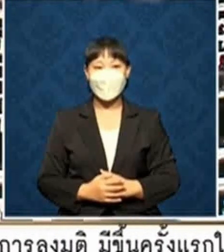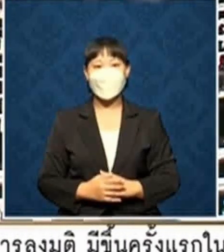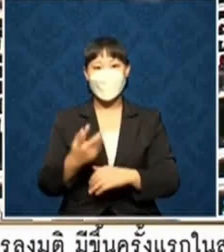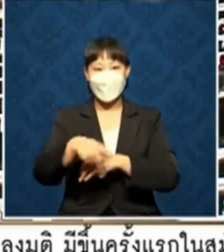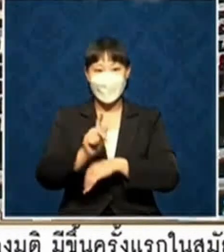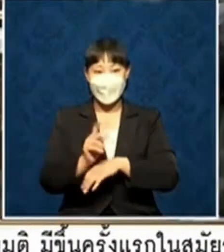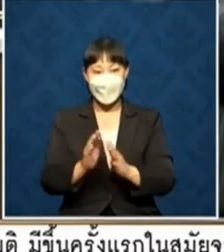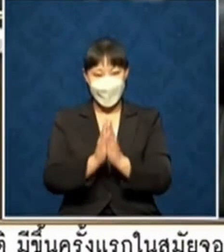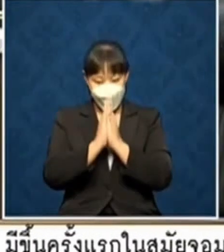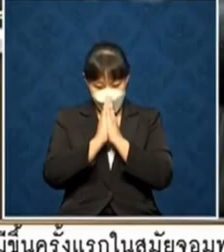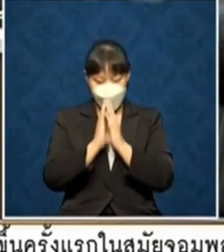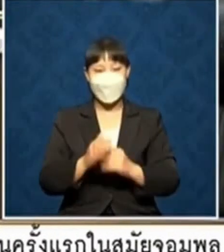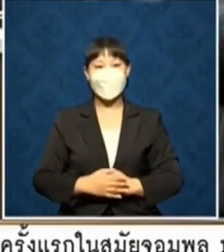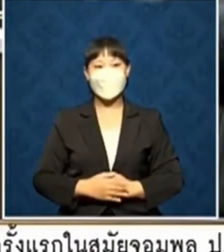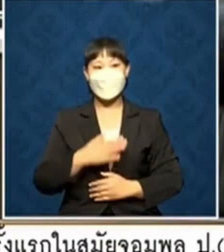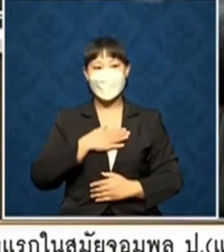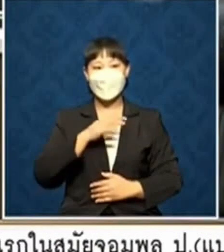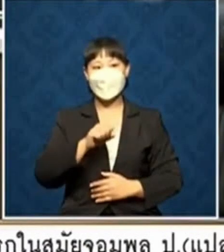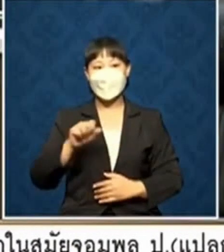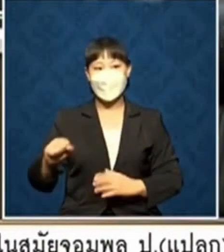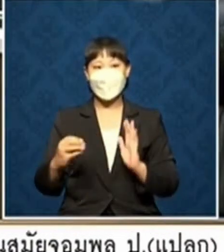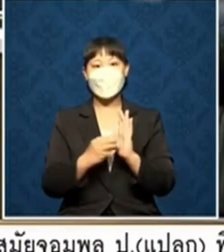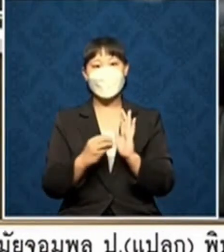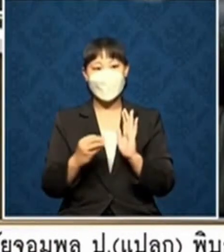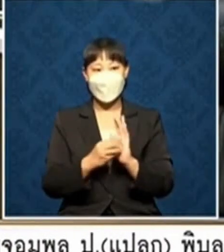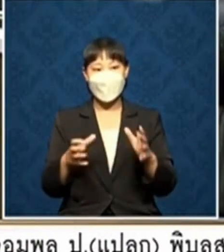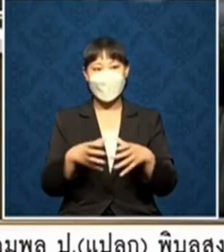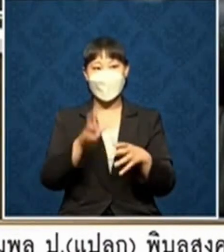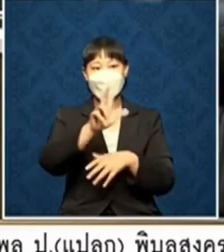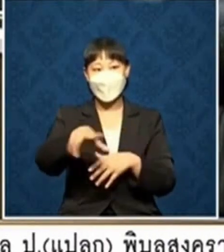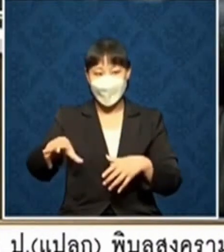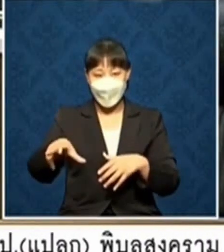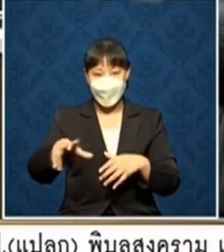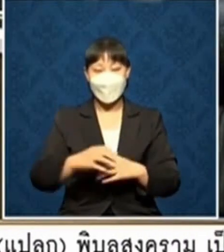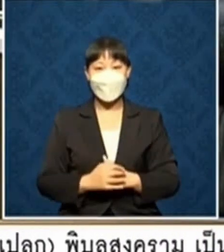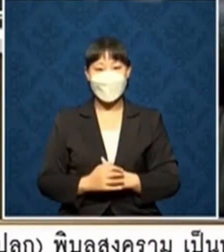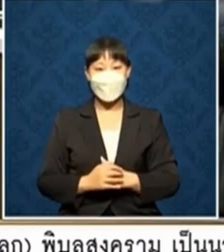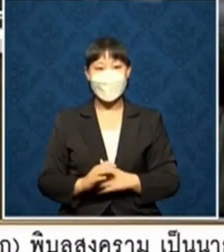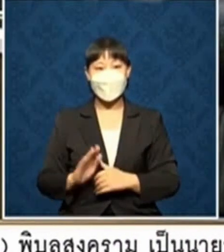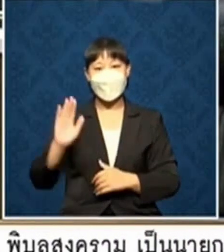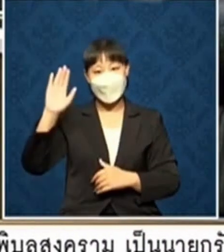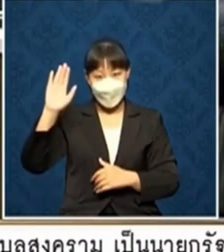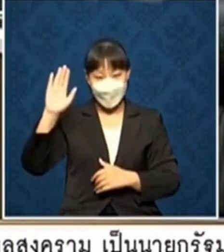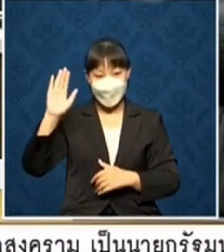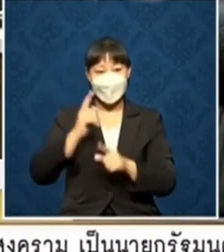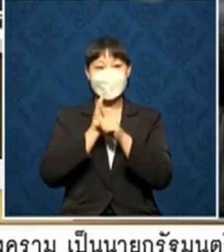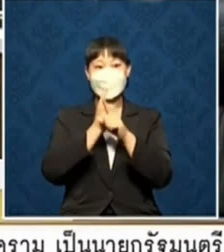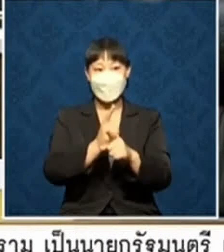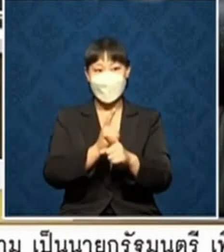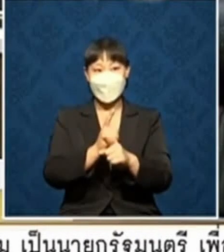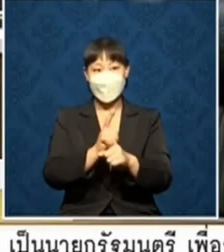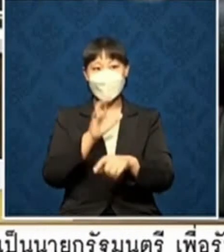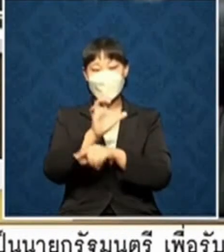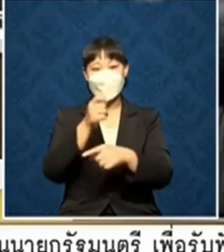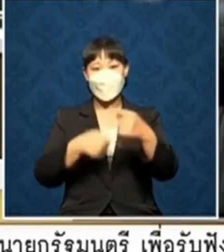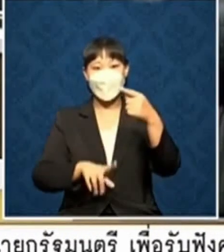ชสมาชิกสภาผู้แทนราษฎรกรุงเทพมหานครพรรคเพื่อไทยค่ะดิฉันขอประท้วงนะคะตาม ข้อ9ค่